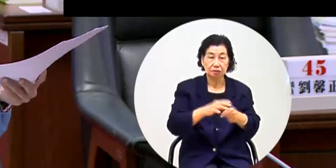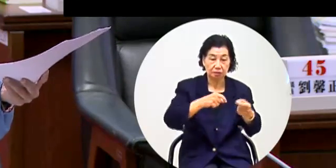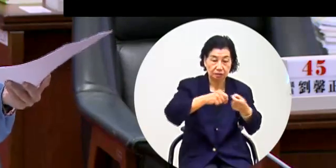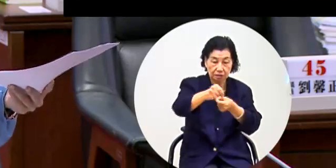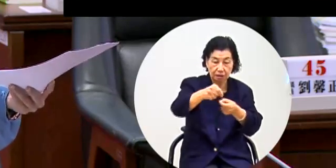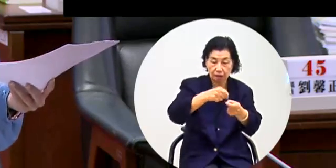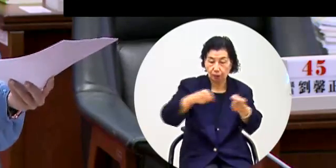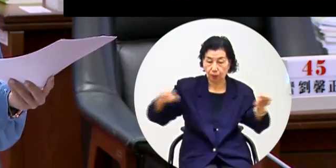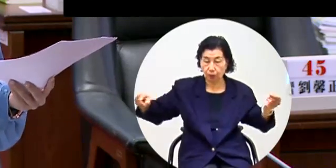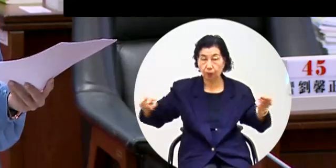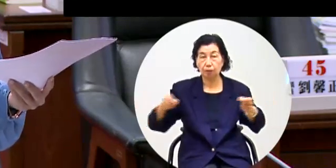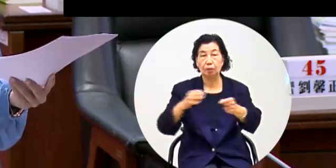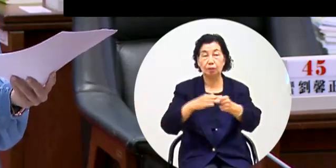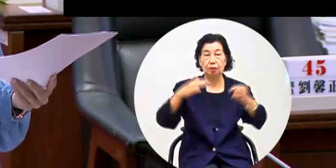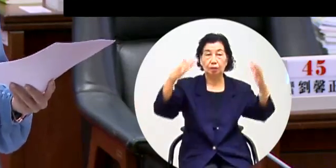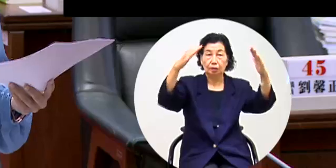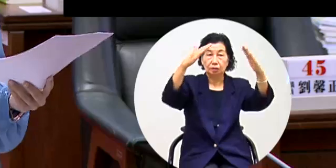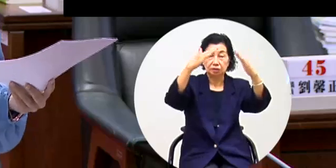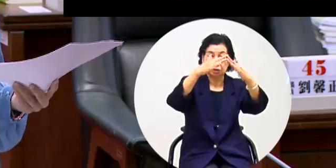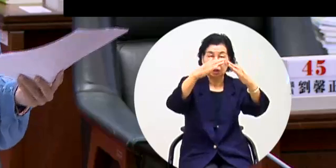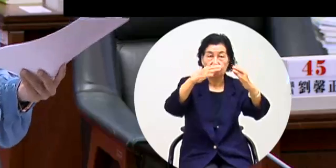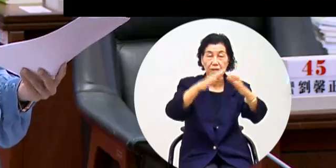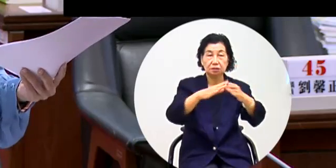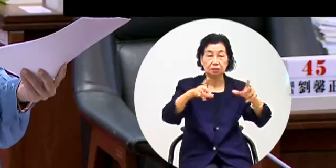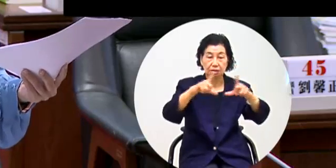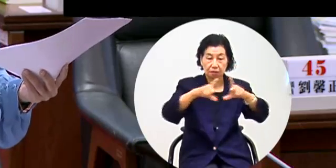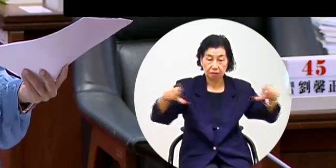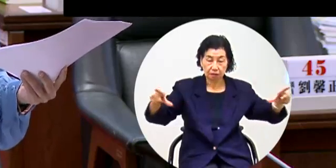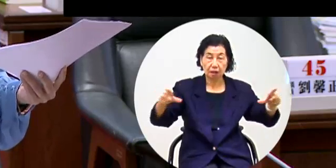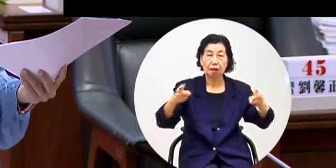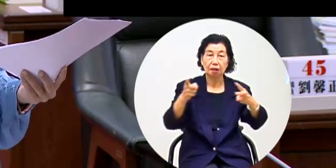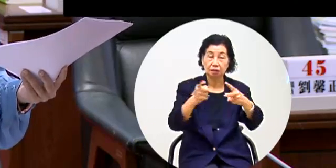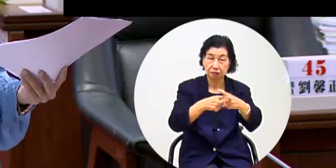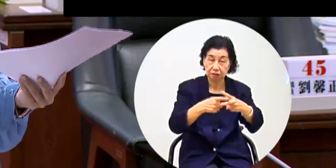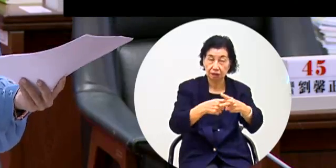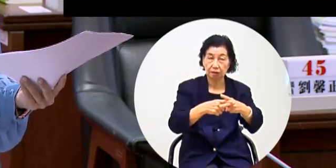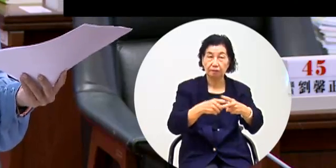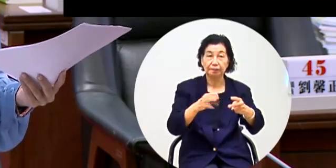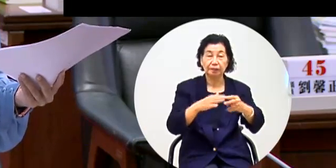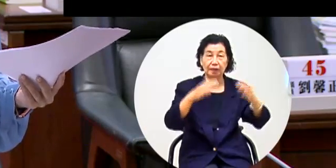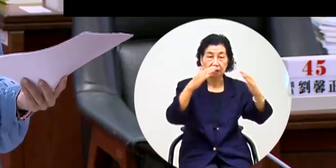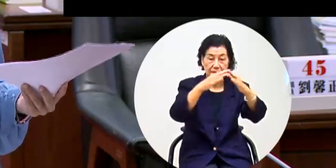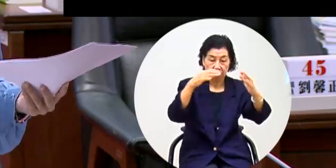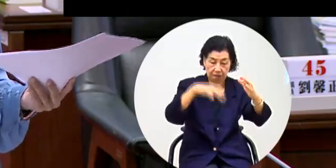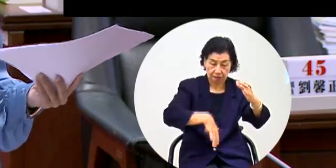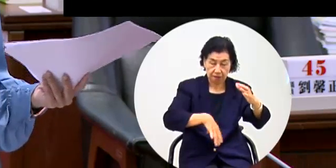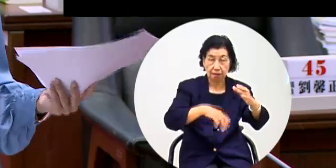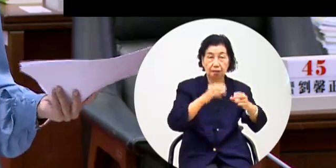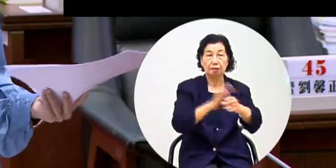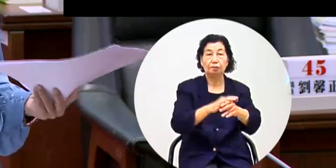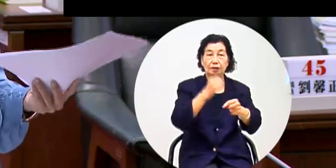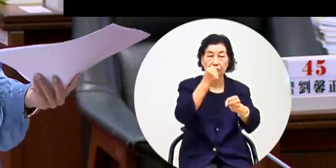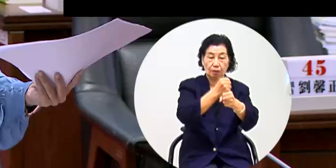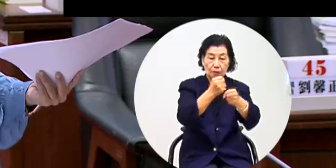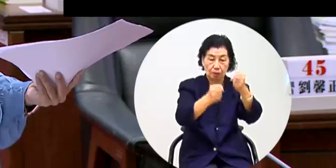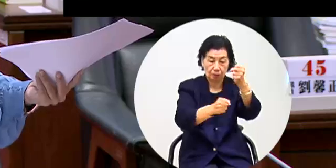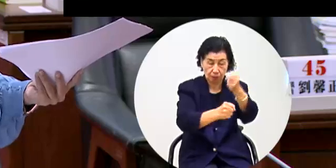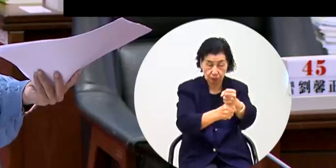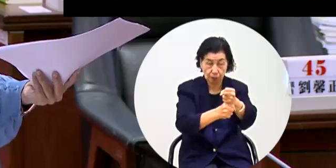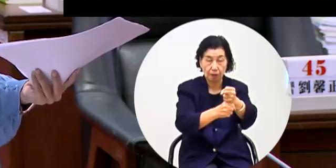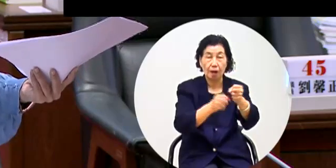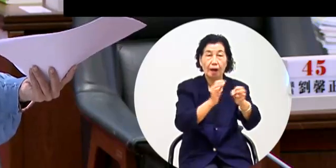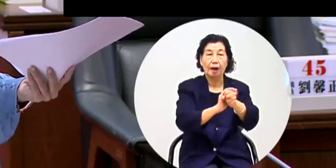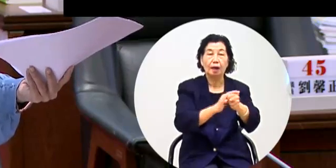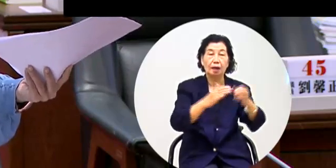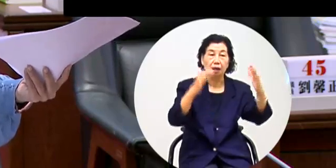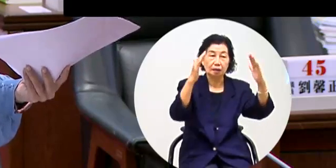的结构。好，它是什么样的一个结构？就是说内部有什么样的装潢？好，比如说引导是塞胶啊，还是讲迄